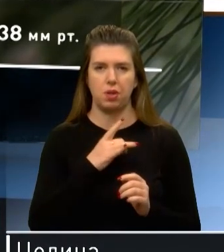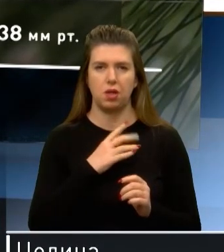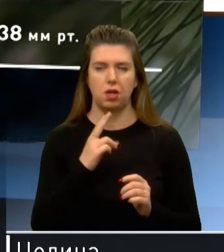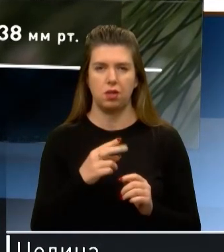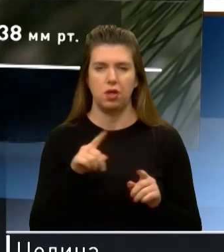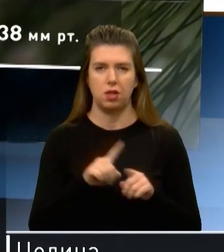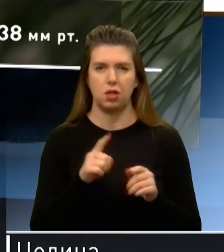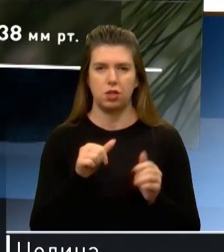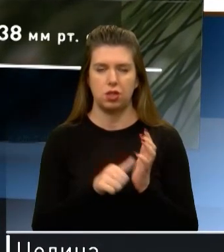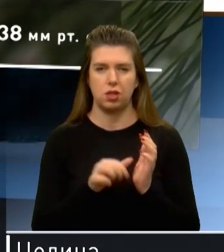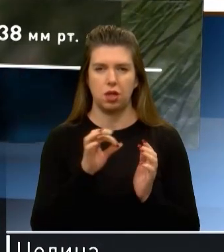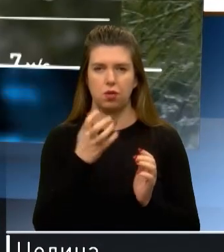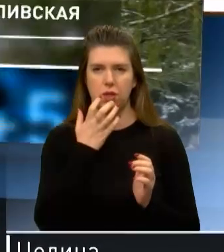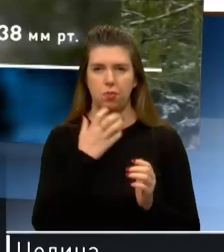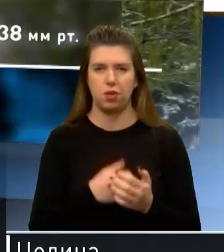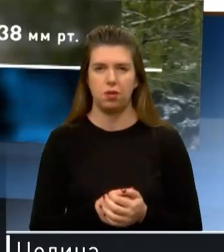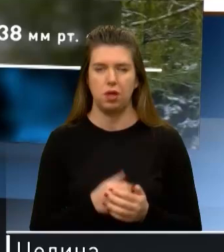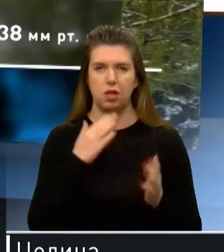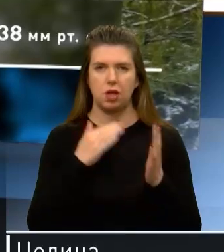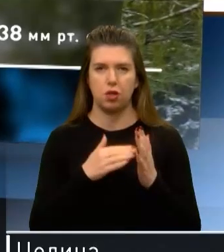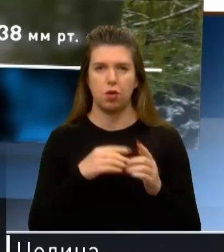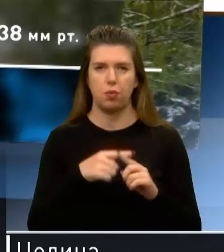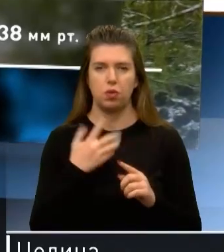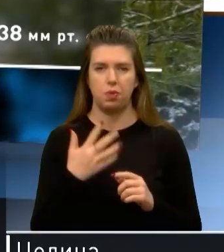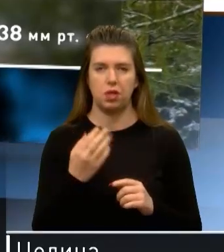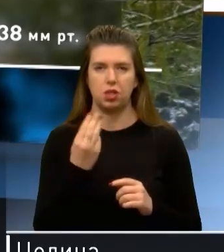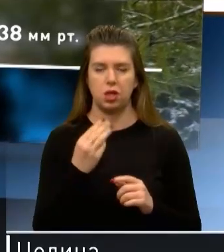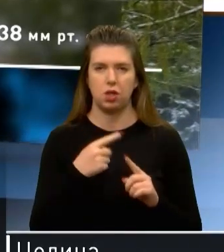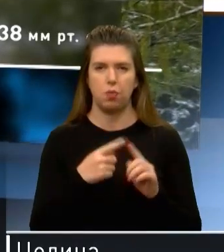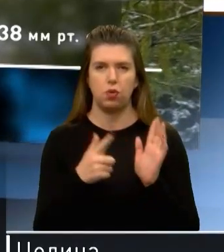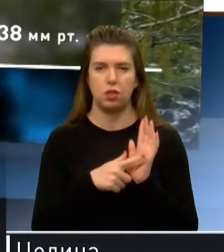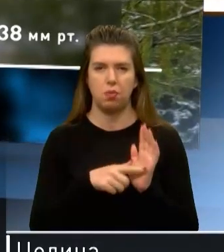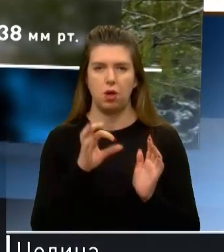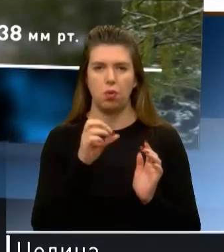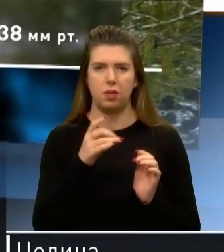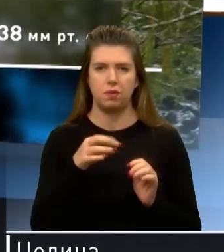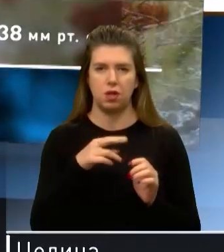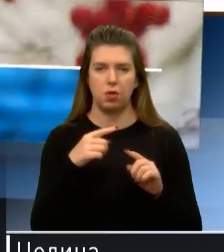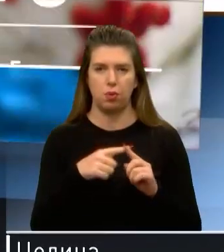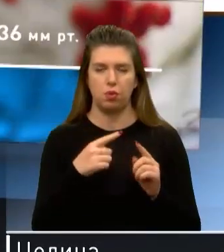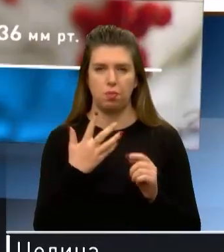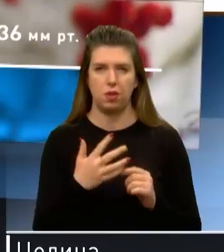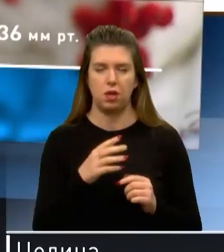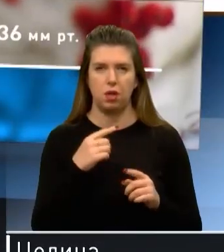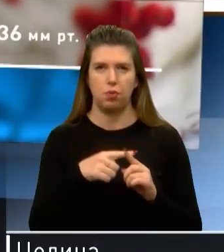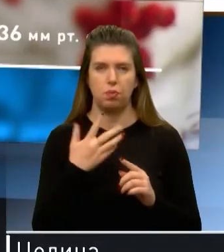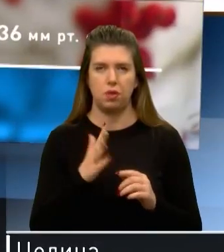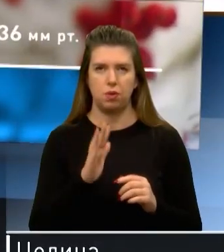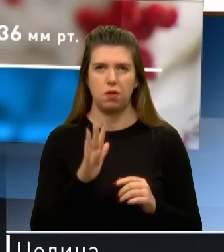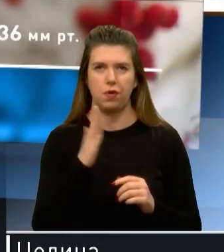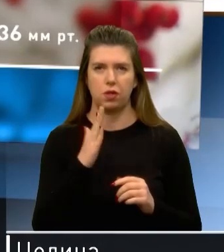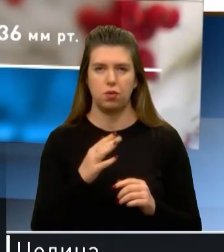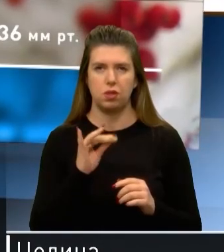Калитве также 6° тепла в Таганроге п5 в Шахтах п7 в обливской п5 +5 будет и в